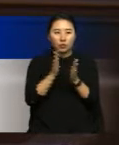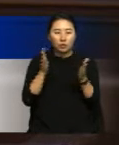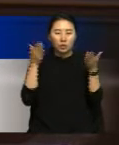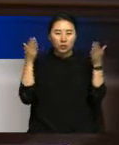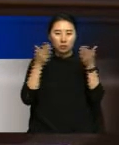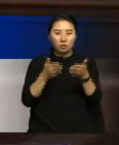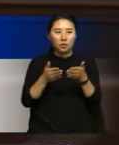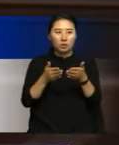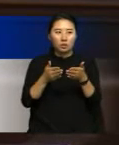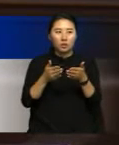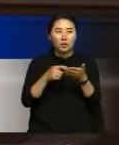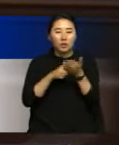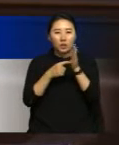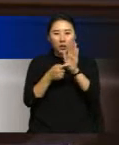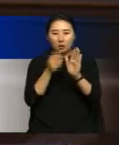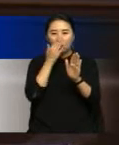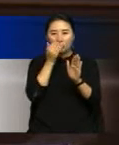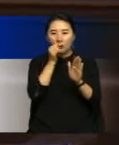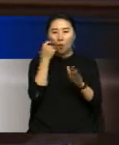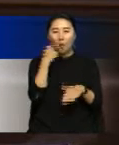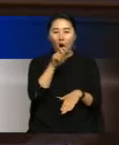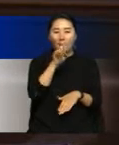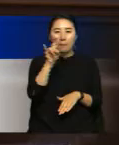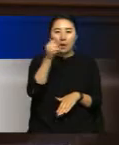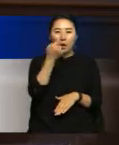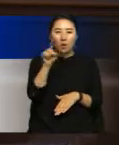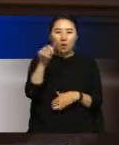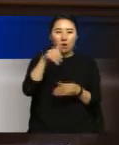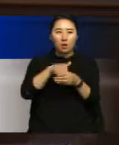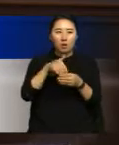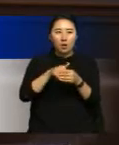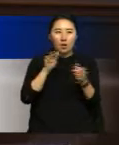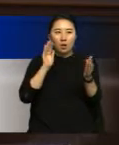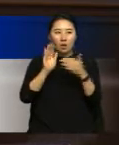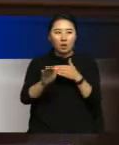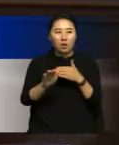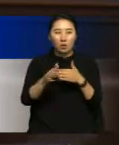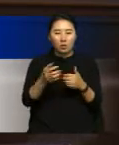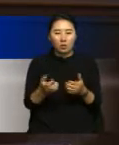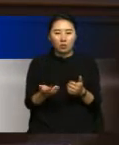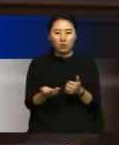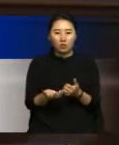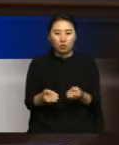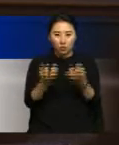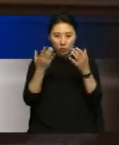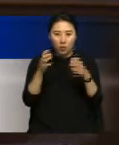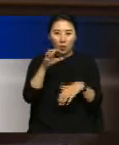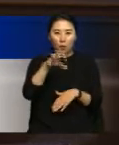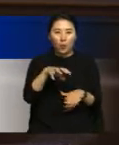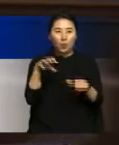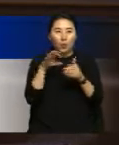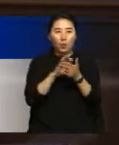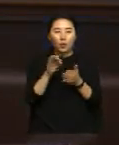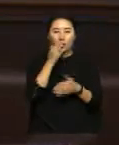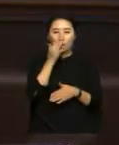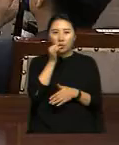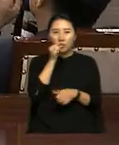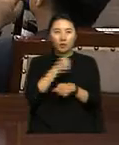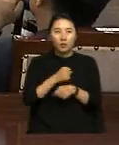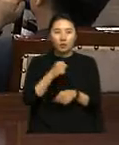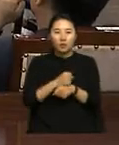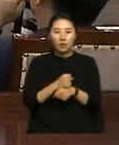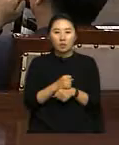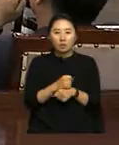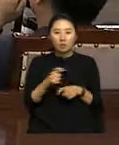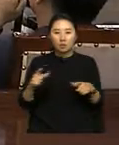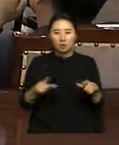집중적으로 동두천을 상징할 수 있는 황매화를 심어 추후에 황매화 축제 공간으로 활용할 수 있도록 해주시고.